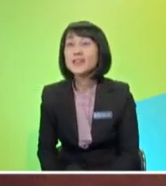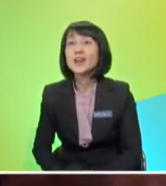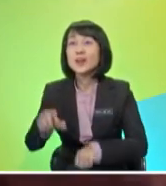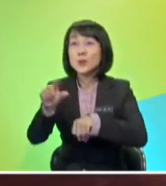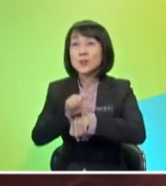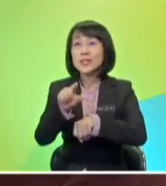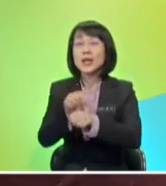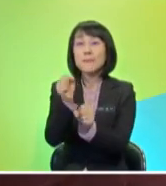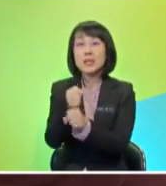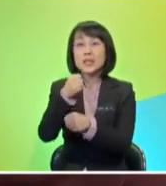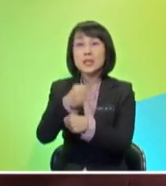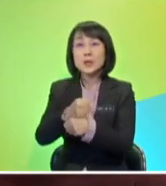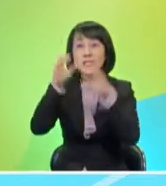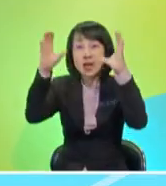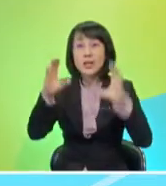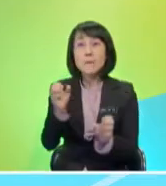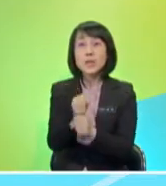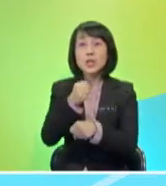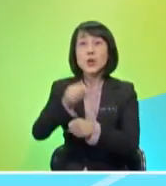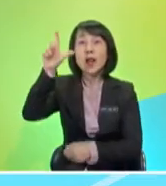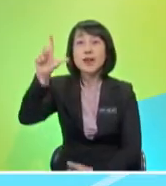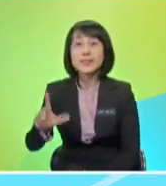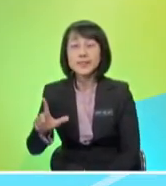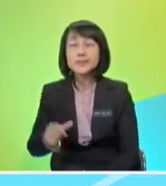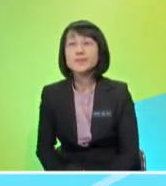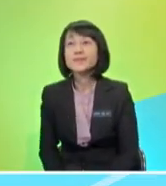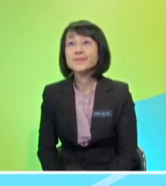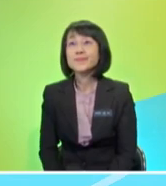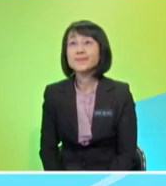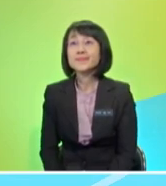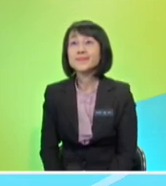lazim ya. Okey, ada yang dah bersedia cikgu dengan jawapannya, cikgu?